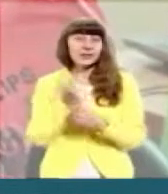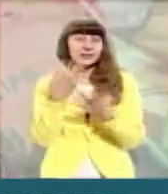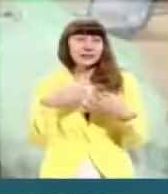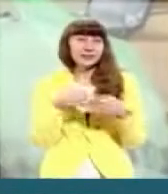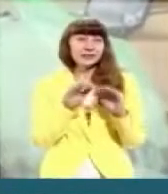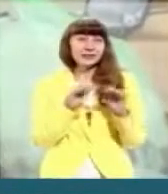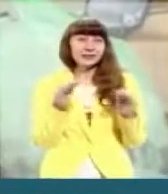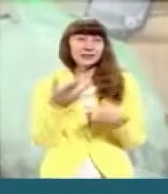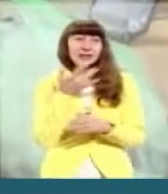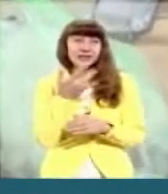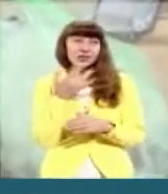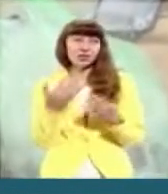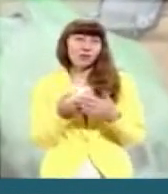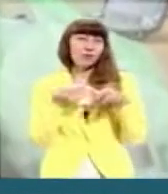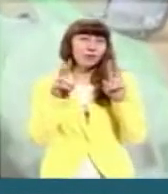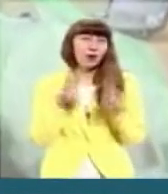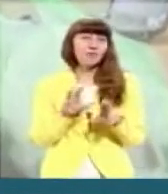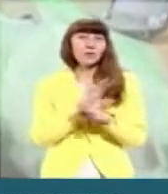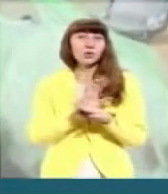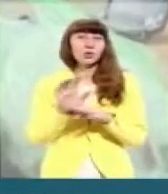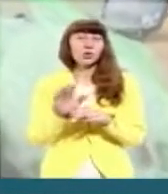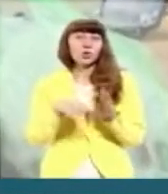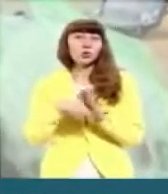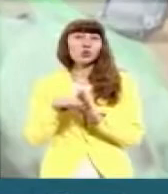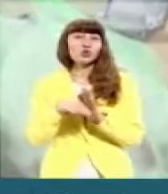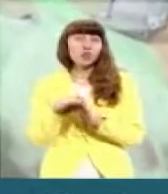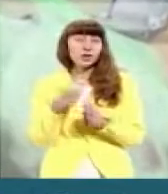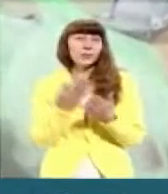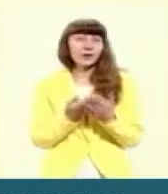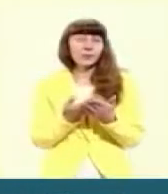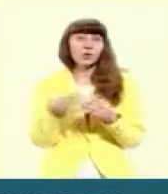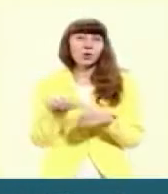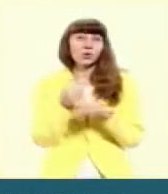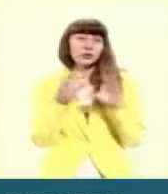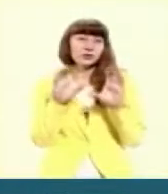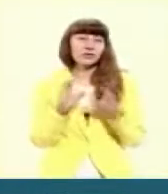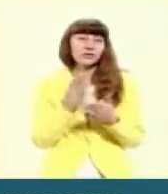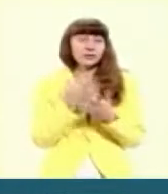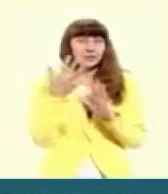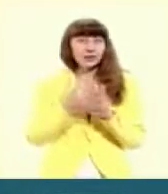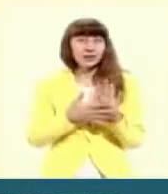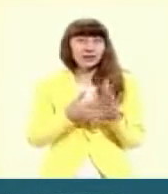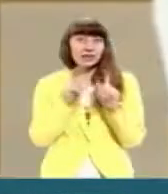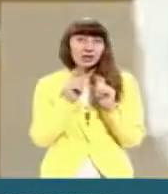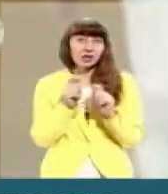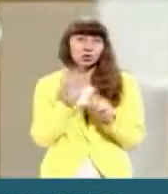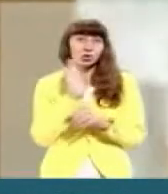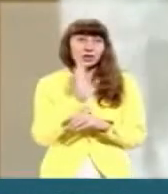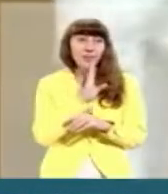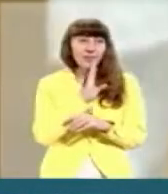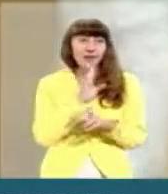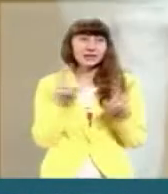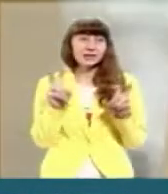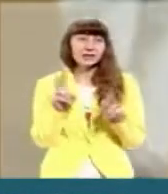детьми сохраняются. Ряд нововведений будет направлен на их улучшение. К примеру, кодексом вводится такое понятие, как награжденные матери.